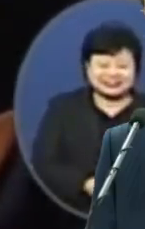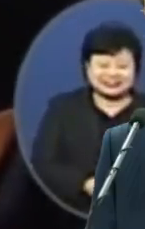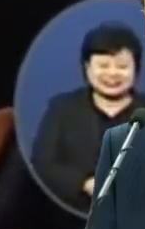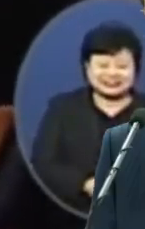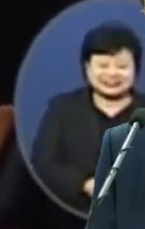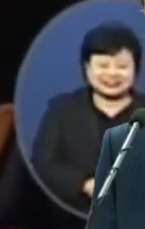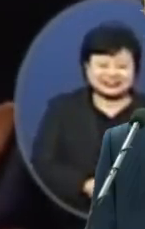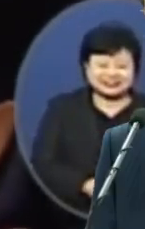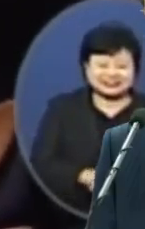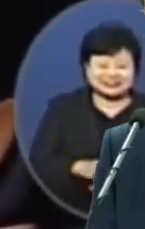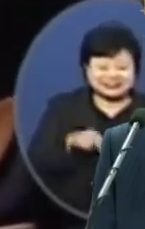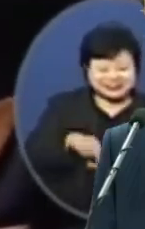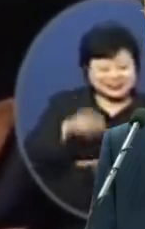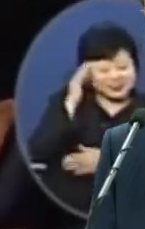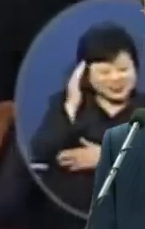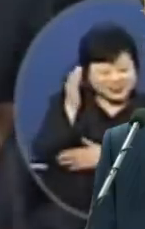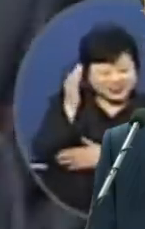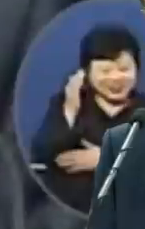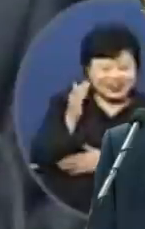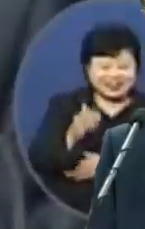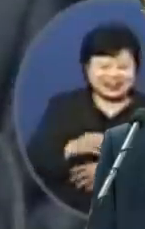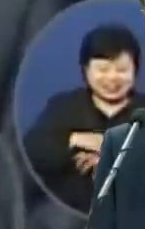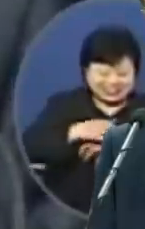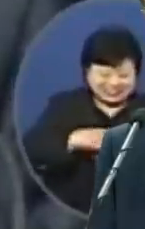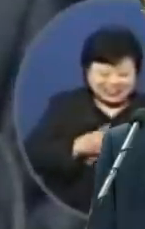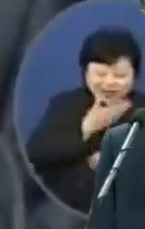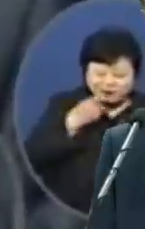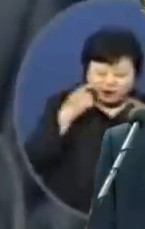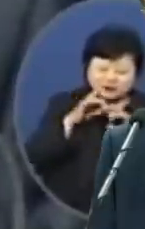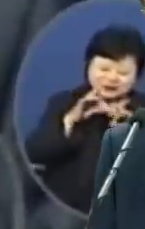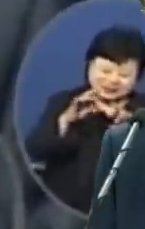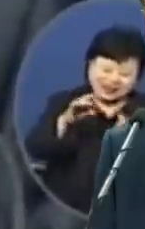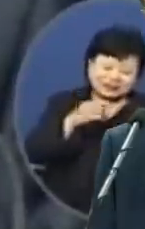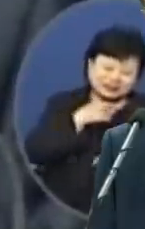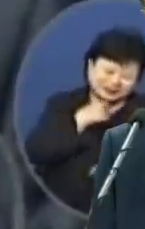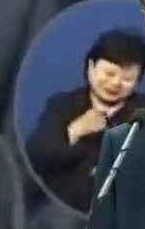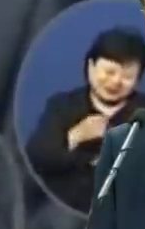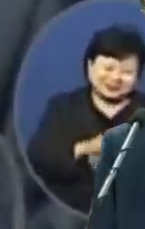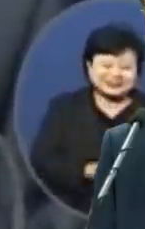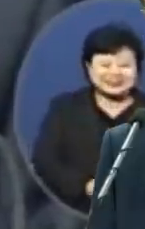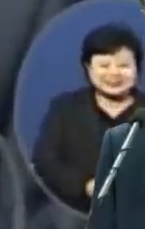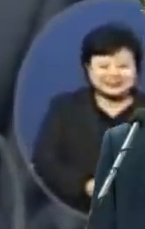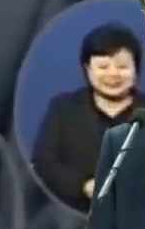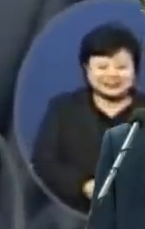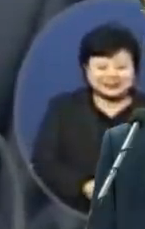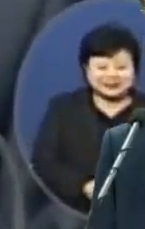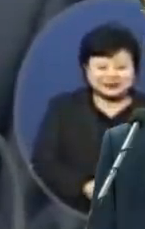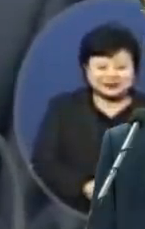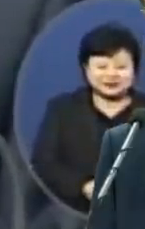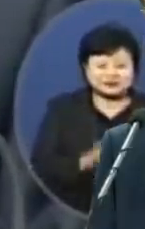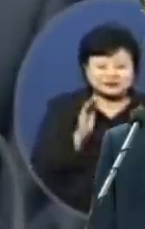여러분 앞에 서서 설교하고 온 세계에 나가서 복음을 전할 수 있으니 좋겠습니다.